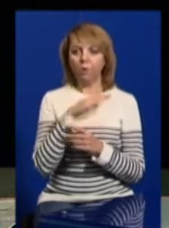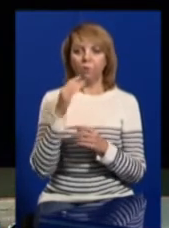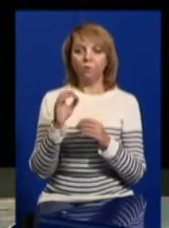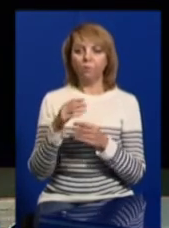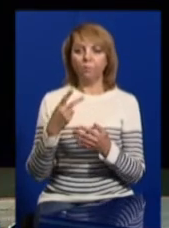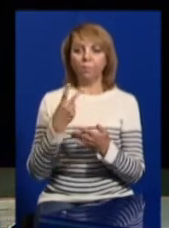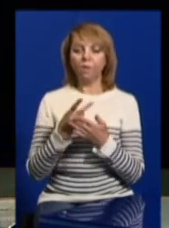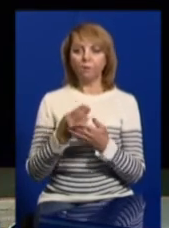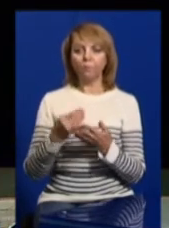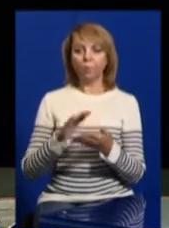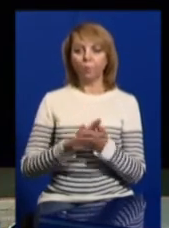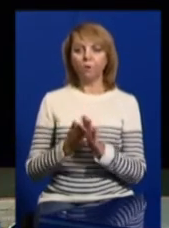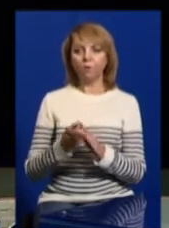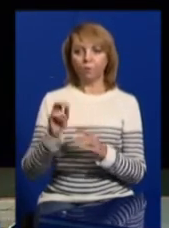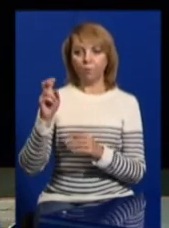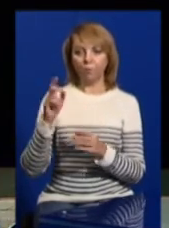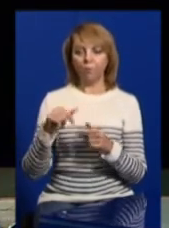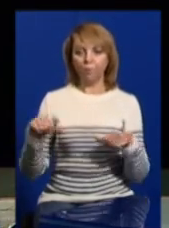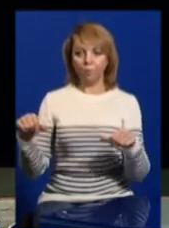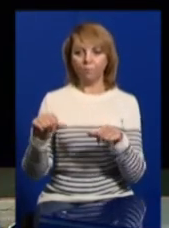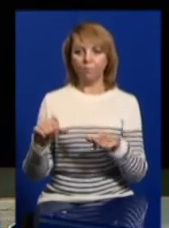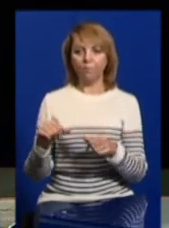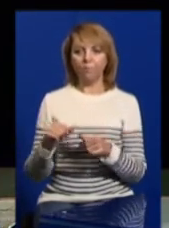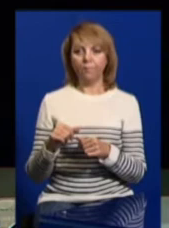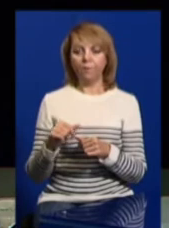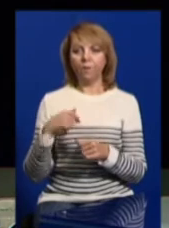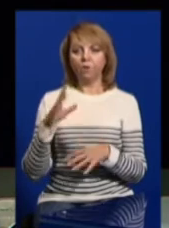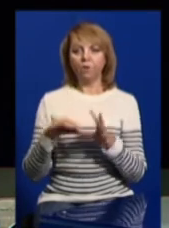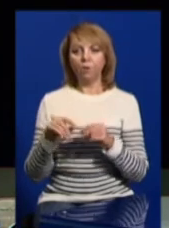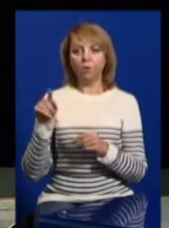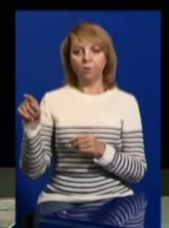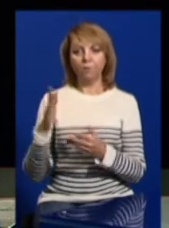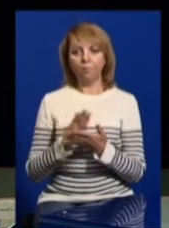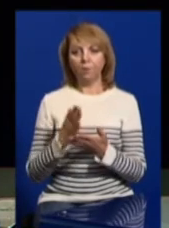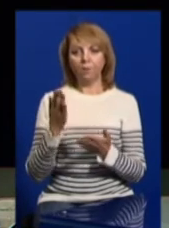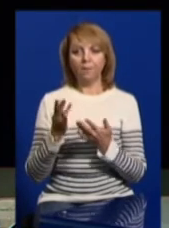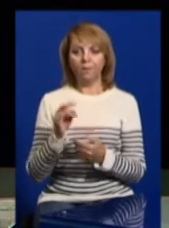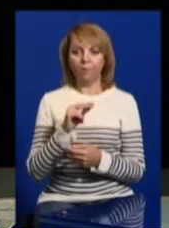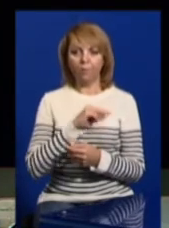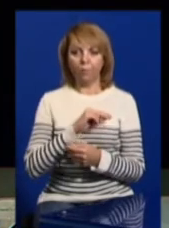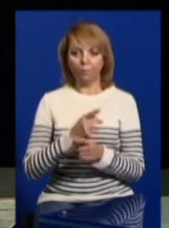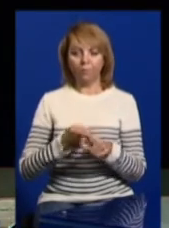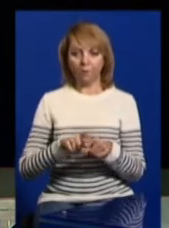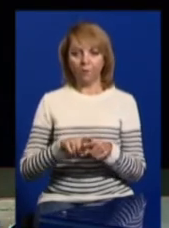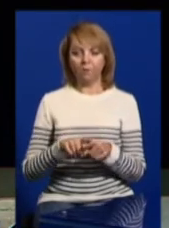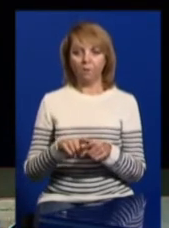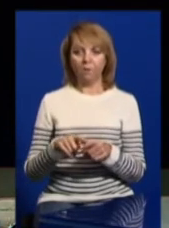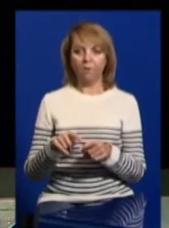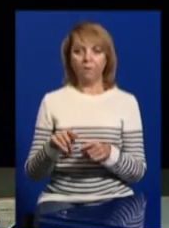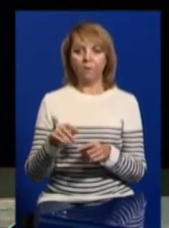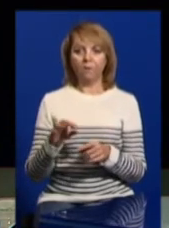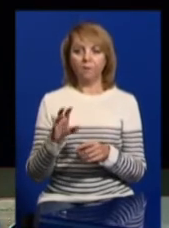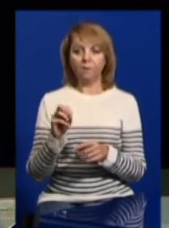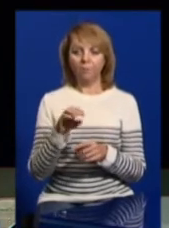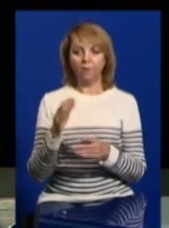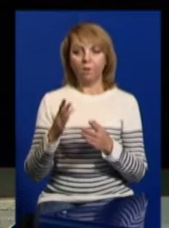свою позицію для суспільства, я вважаю, вони мають або не працювати в такій в цій галузі, або змінювати